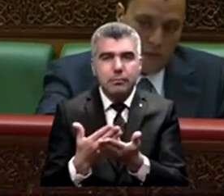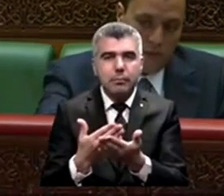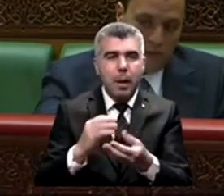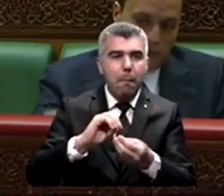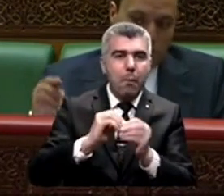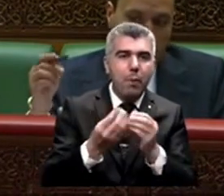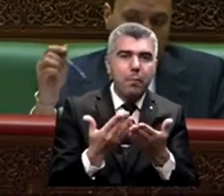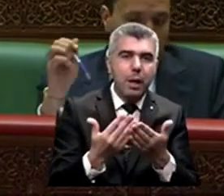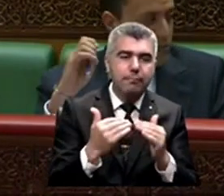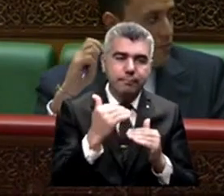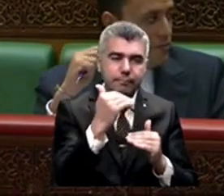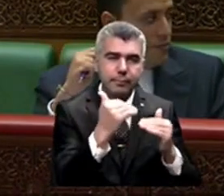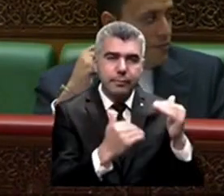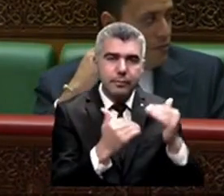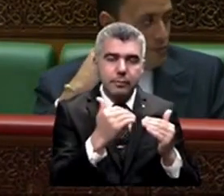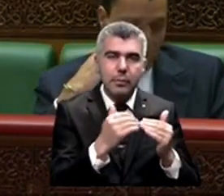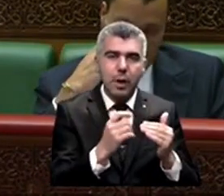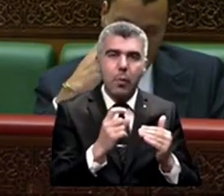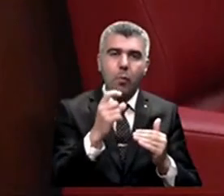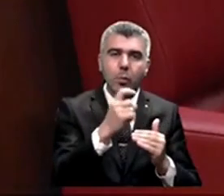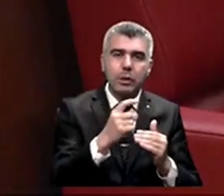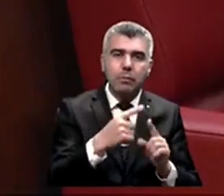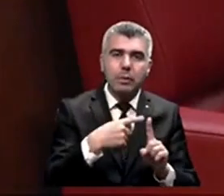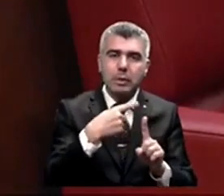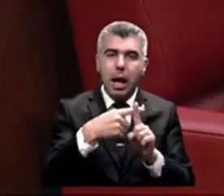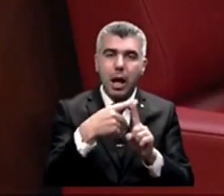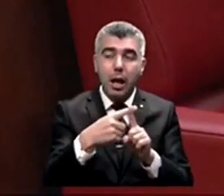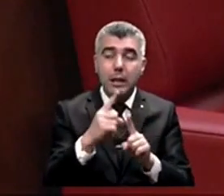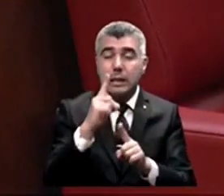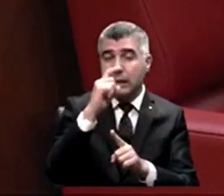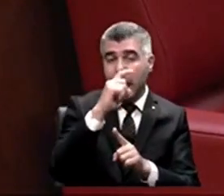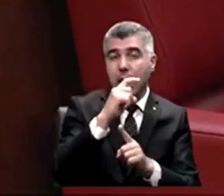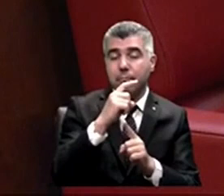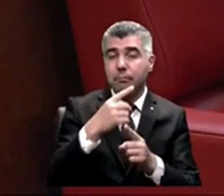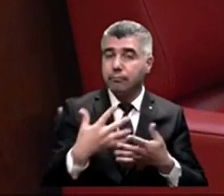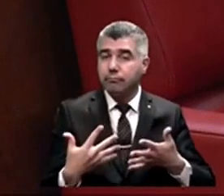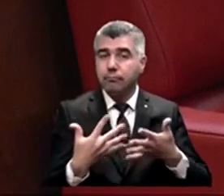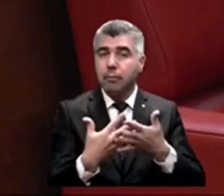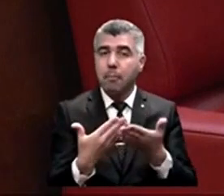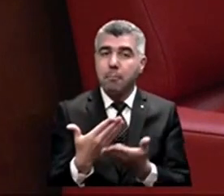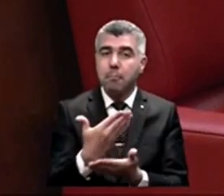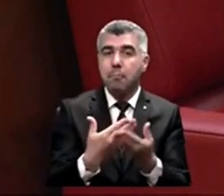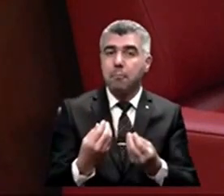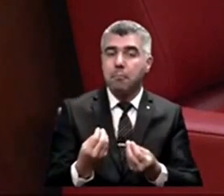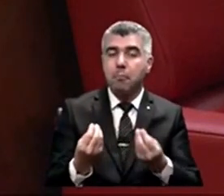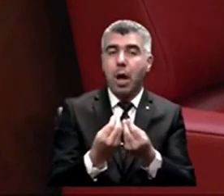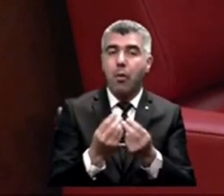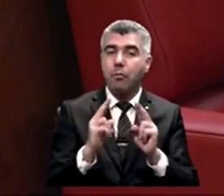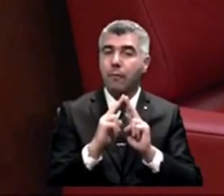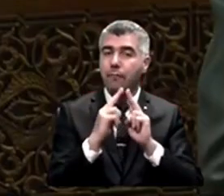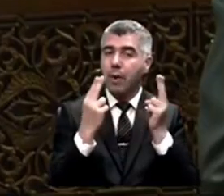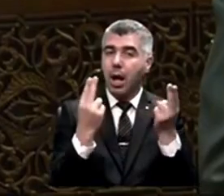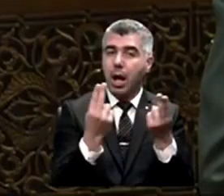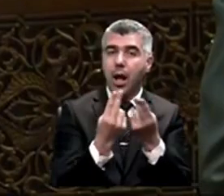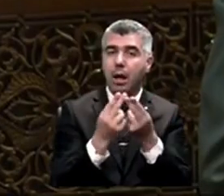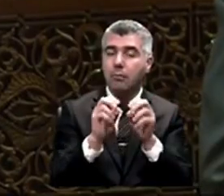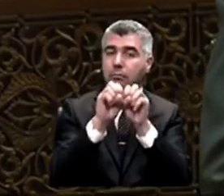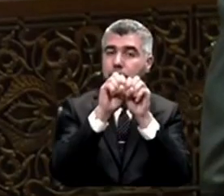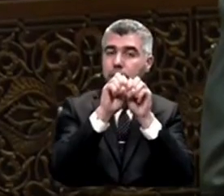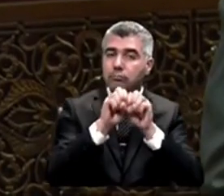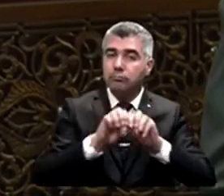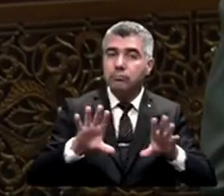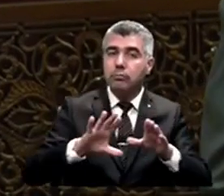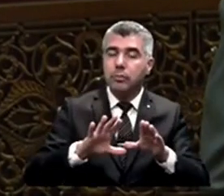المذهبية، طبيعة الحال في خدم التحولات كما قلت السيد الوزير التي يشهدها العالم عبر الانتشار السريع